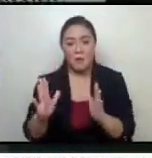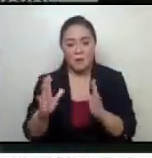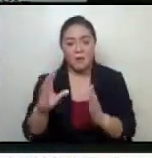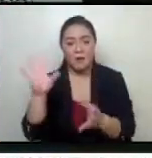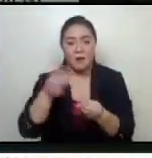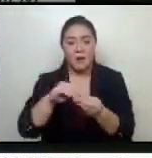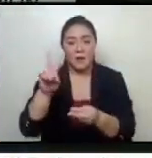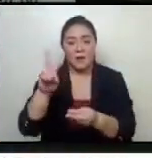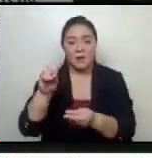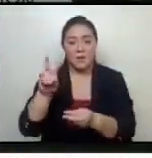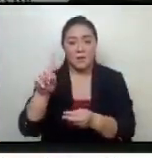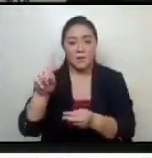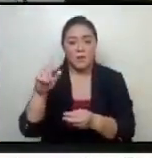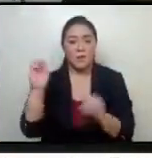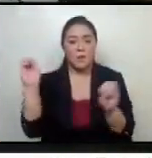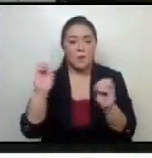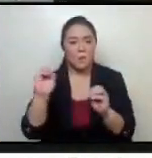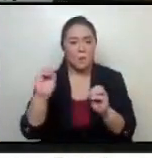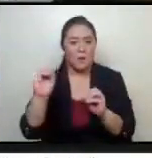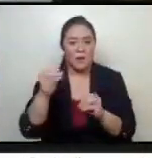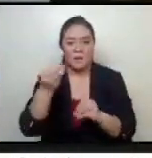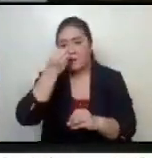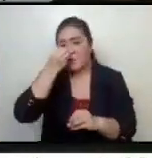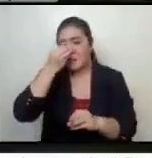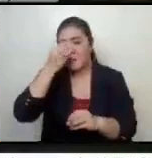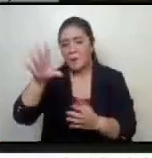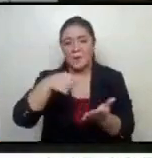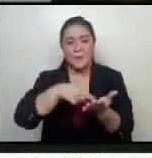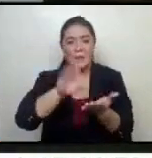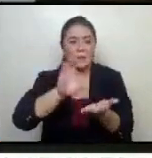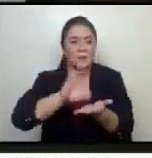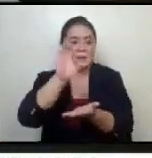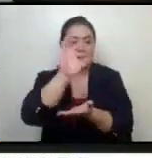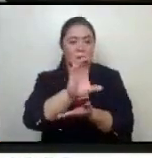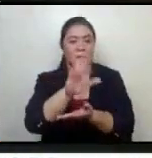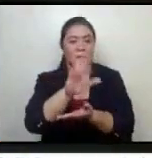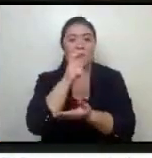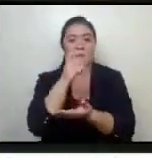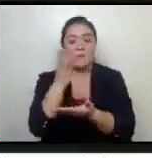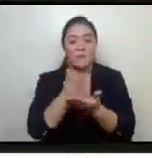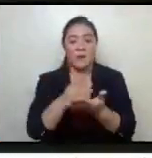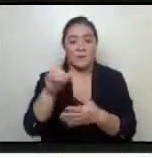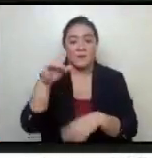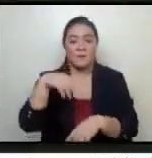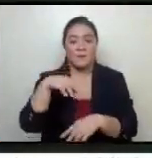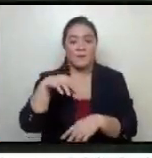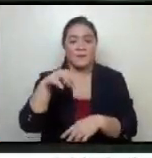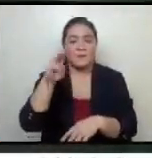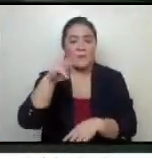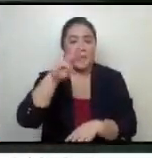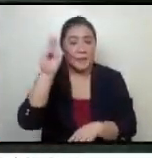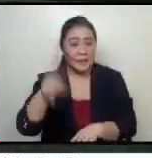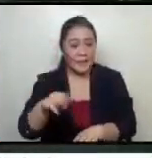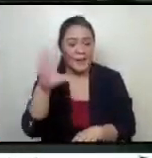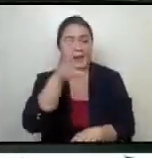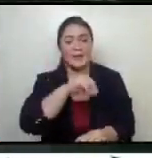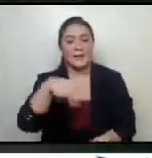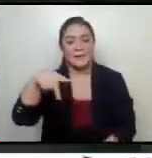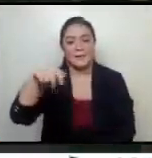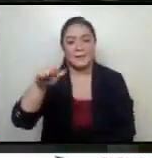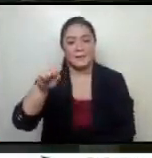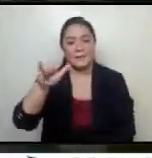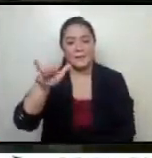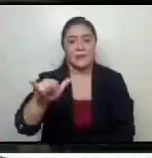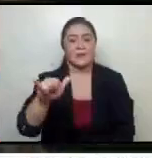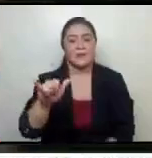sa NCR West Division ng SSS na binubuo ng mga lungsod ng Maynila at Pasay. Paliwanag ng SSS, importante ang